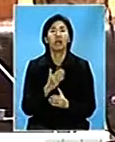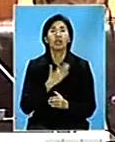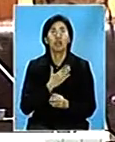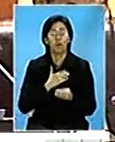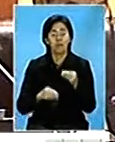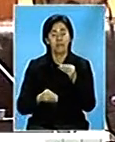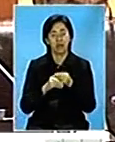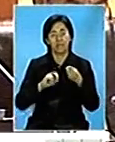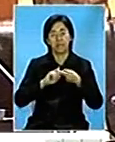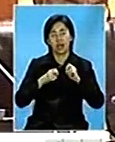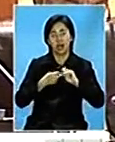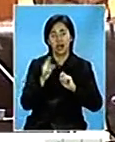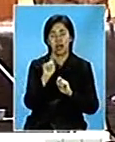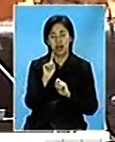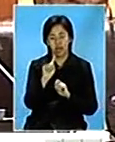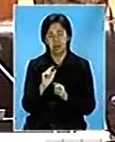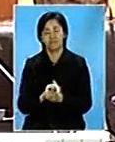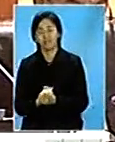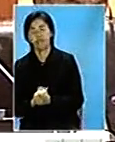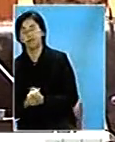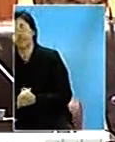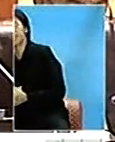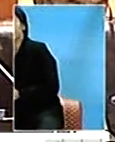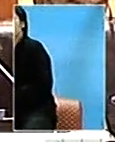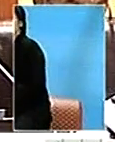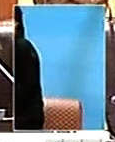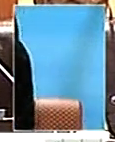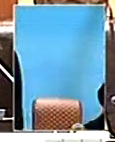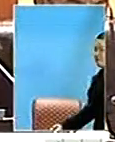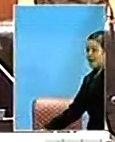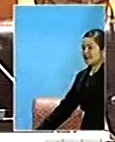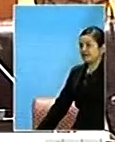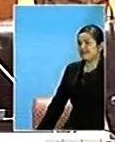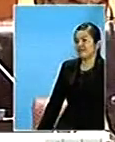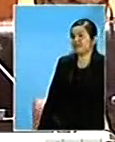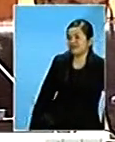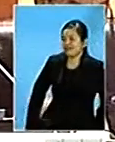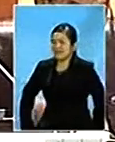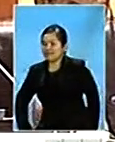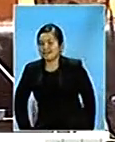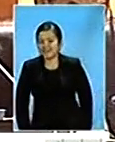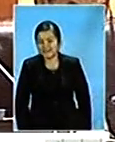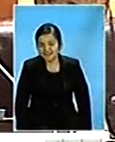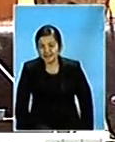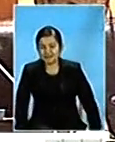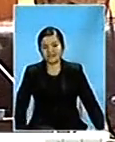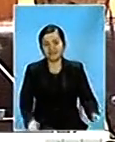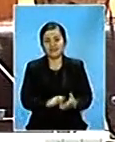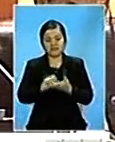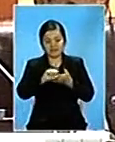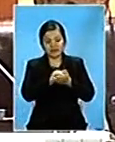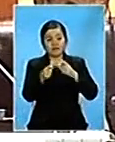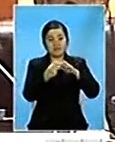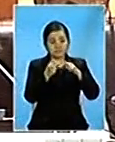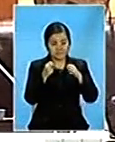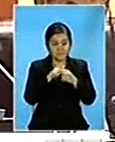แก้ไขปัญหาในเรื่องน้ำแล้งบริเวณดังกล่าวนะครับก็กรมชลประทานก็มีแผนที่จะดำเนินการแก้ไขปัญหาโด